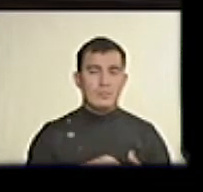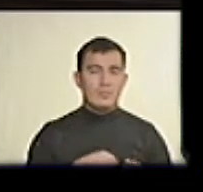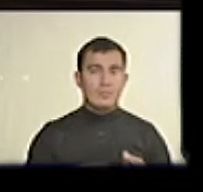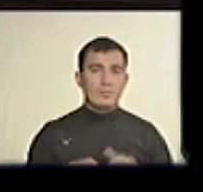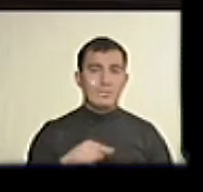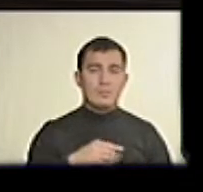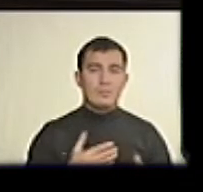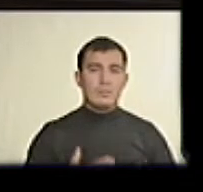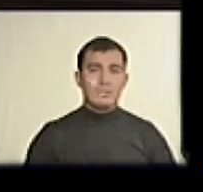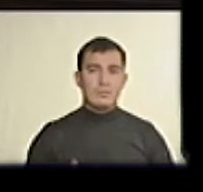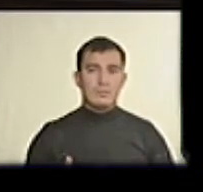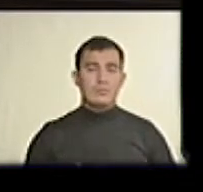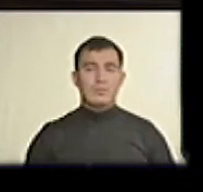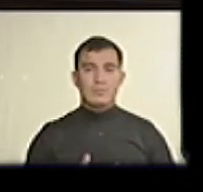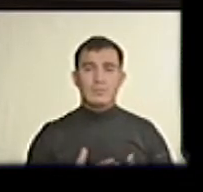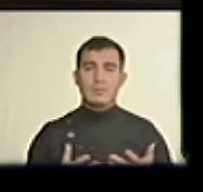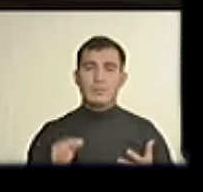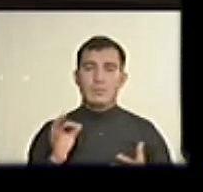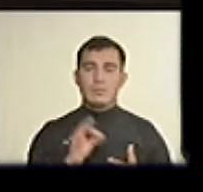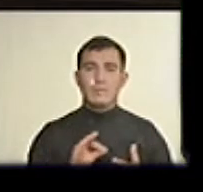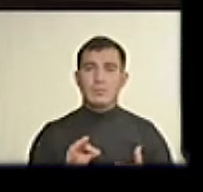madaniy hayot.